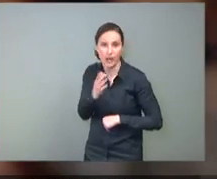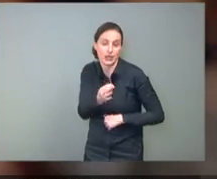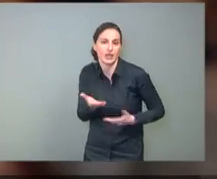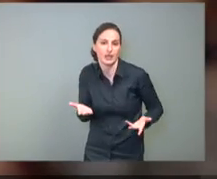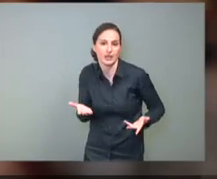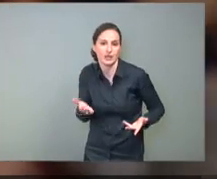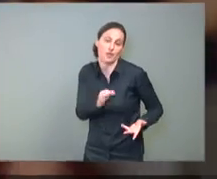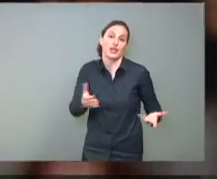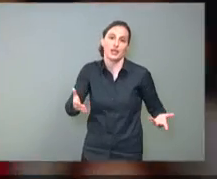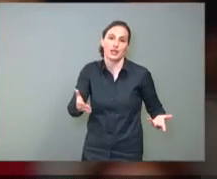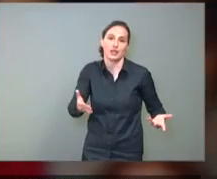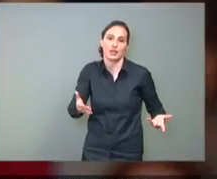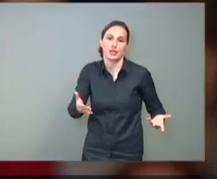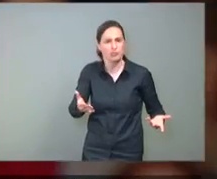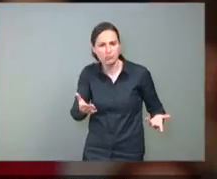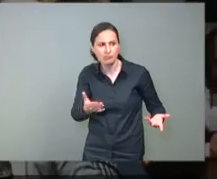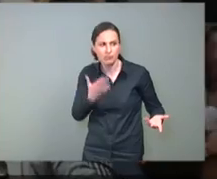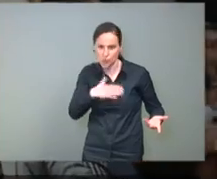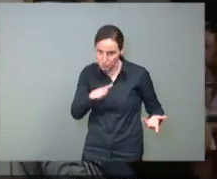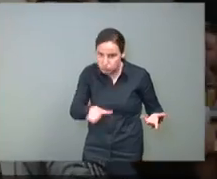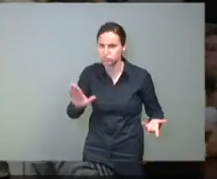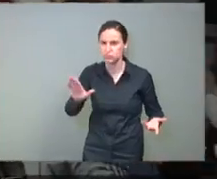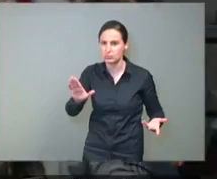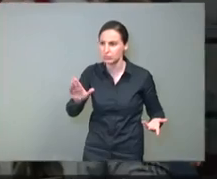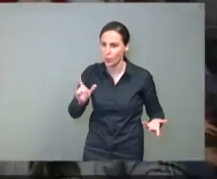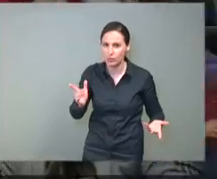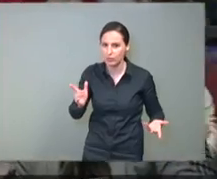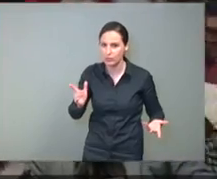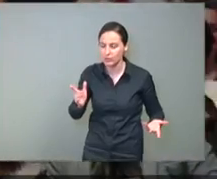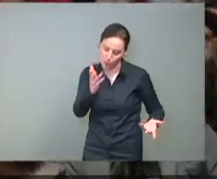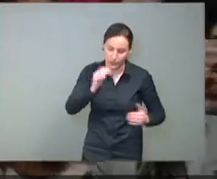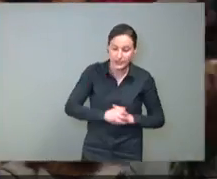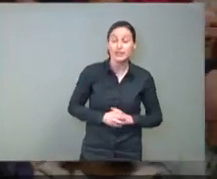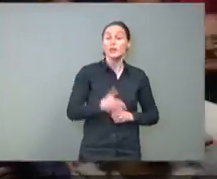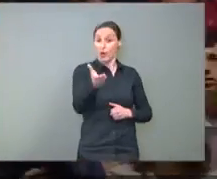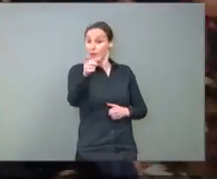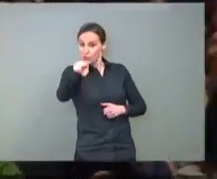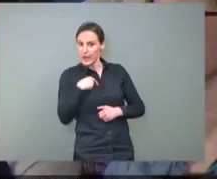Eh bien oui, il va falloir un peu relever ça, non ? Bon. Alors, vous, vous faites ça. Mais